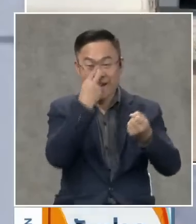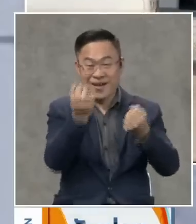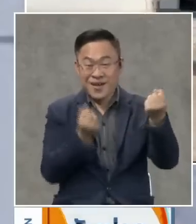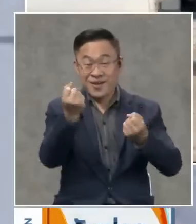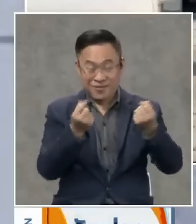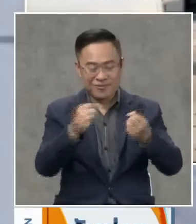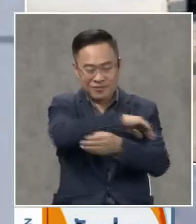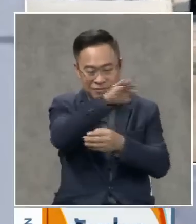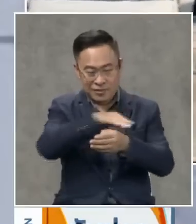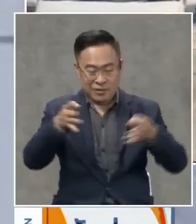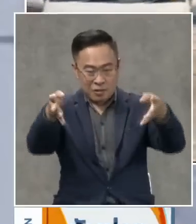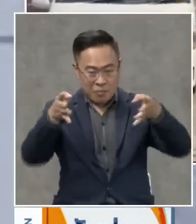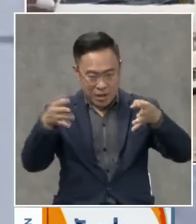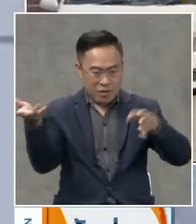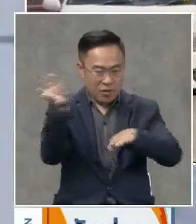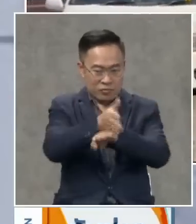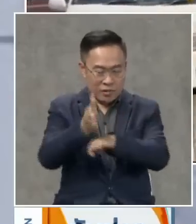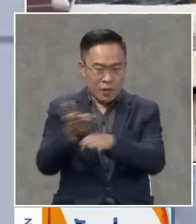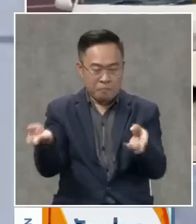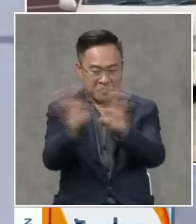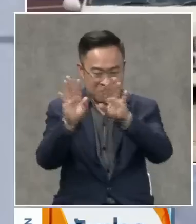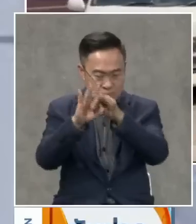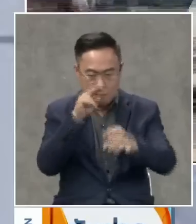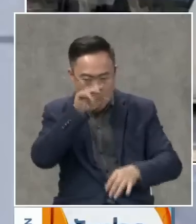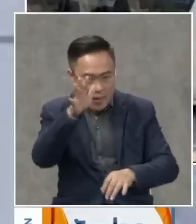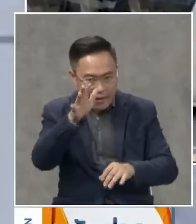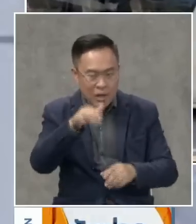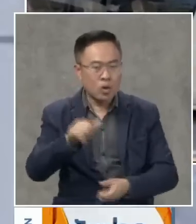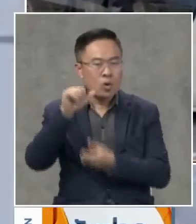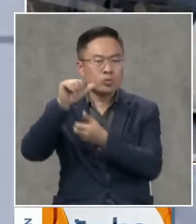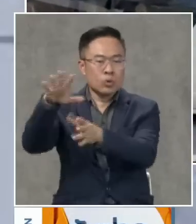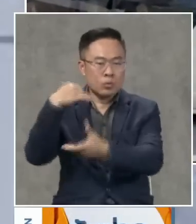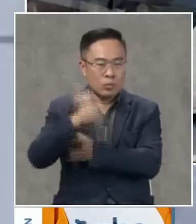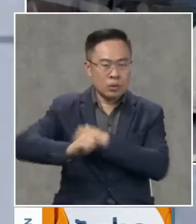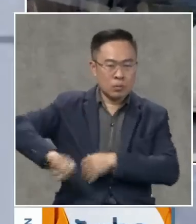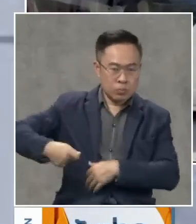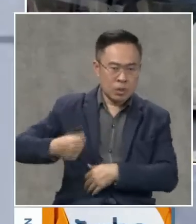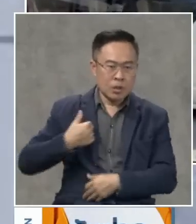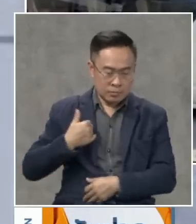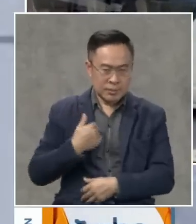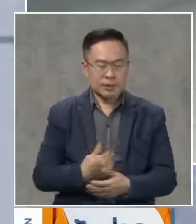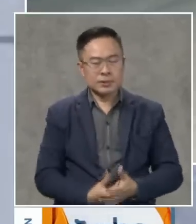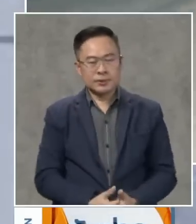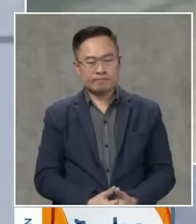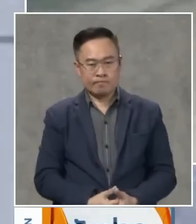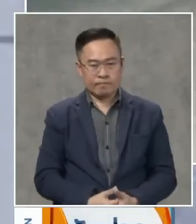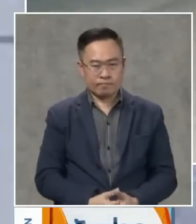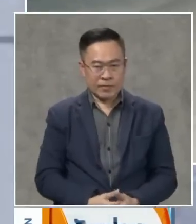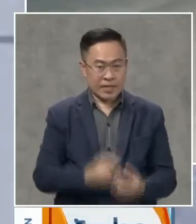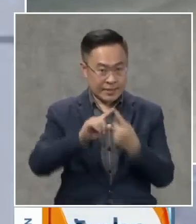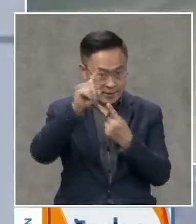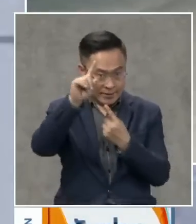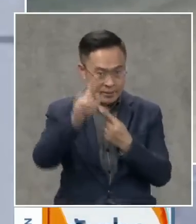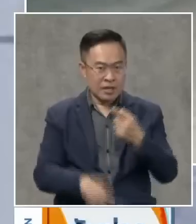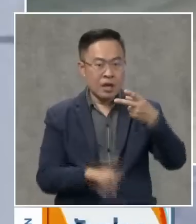อะว่าจะเอารถแบบไหนเนี่ยนะคะอีกเหตุการณ์นึงก็เป็นเหตุการณ์ที่โจรไปขโมยรถจักรยานยนต์เช่นเดียวกันคราวนี้ก็น่าจะระบุสเป